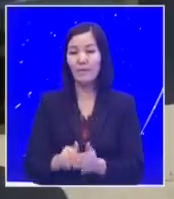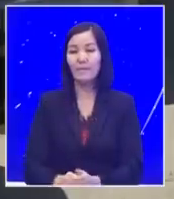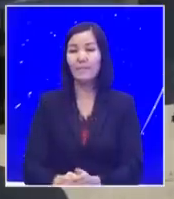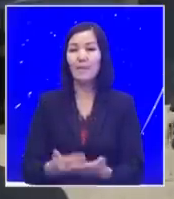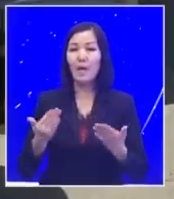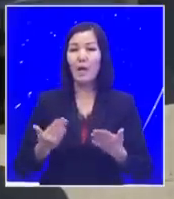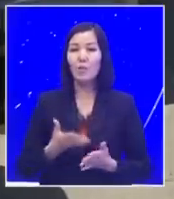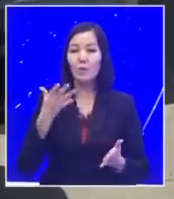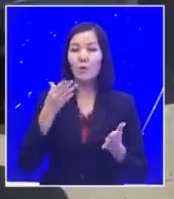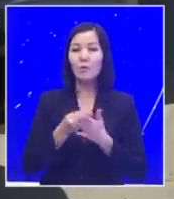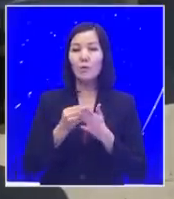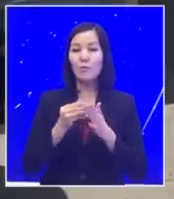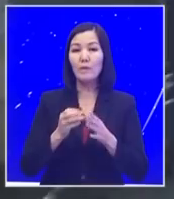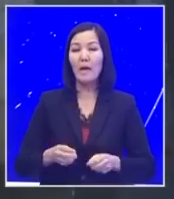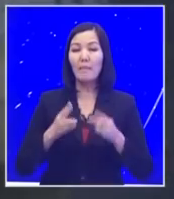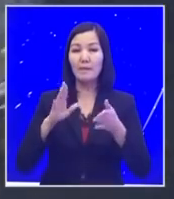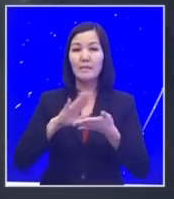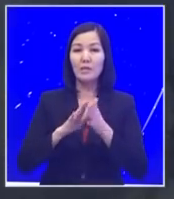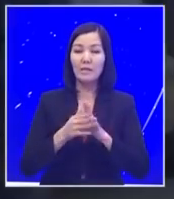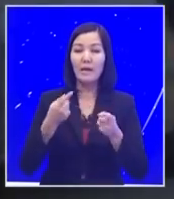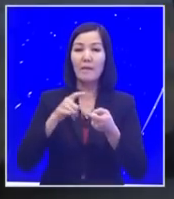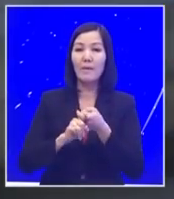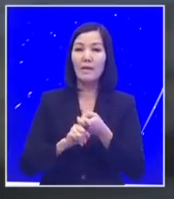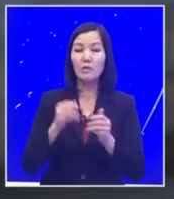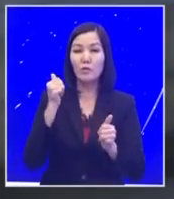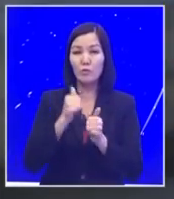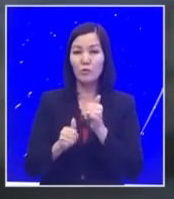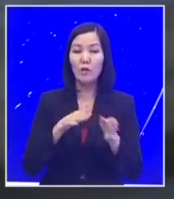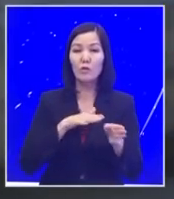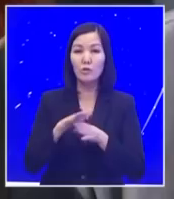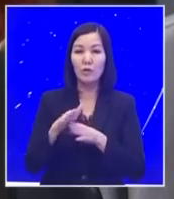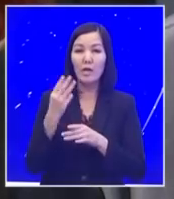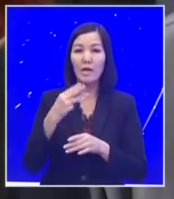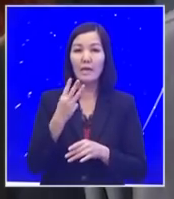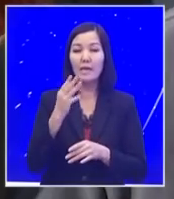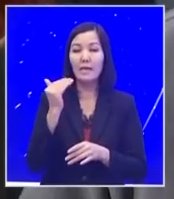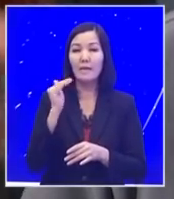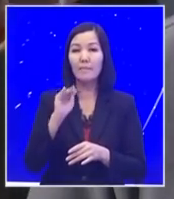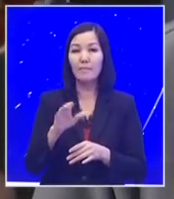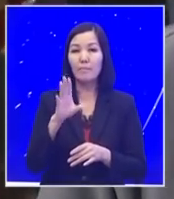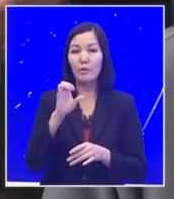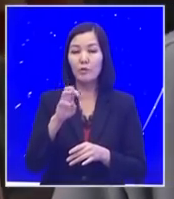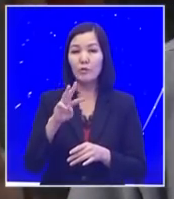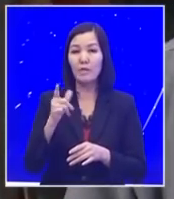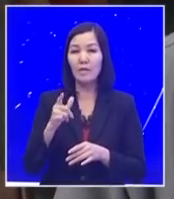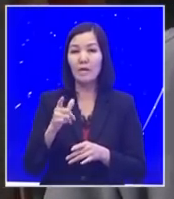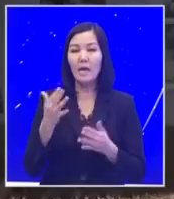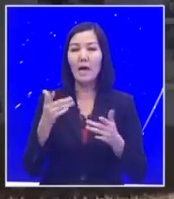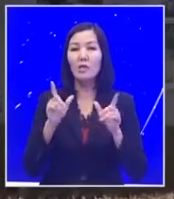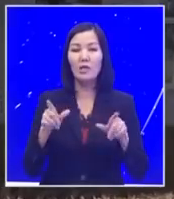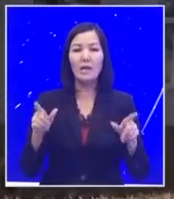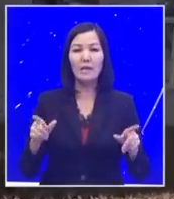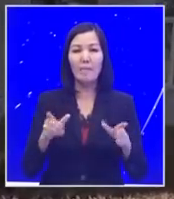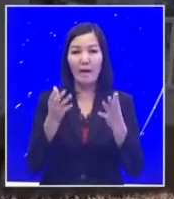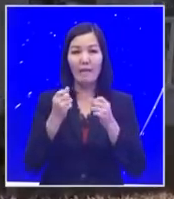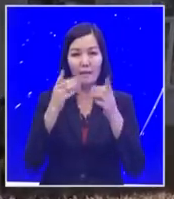Әлеуметтік төлемдер төтенше жағдай кезеңі бойы күн сайын жүзеге асырылады. Әлі 42 500 теңгені қанша жетісулық алатыны